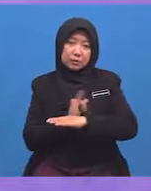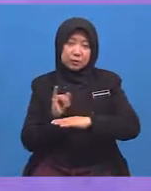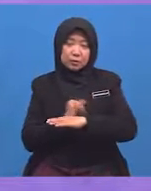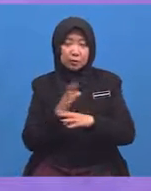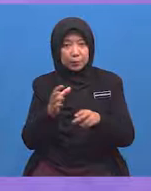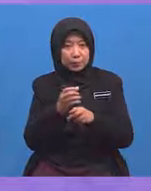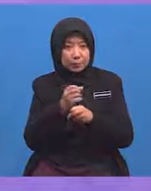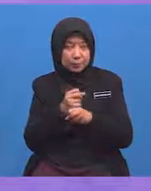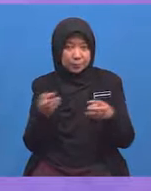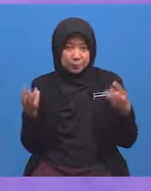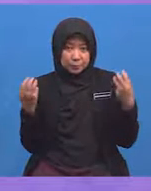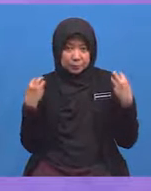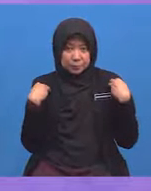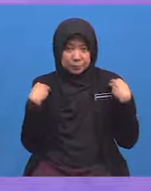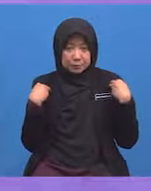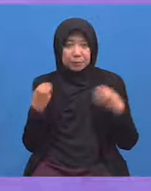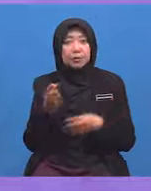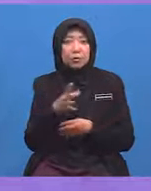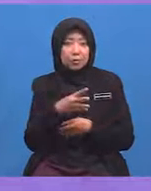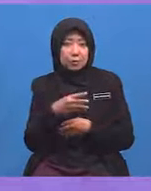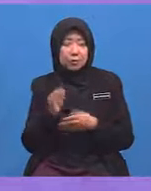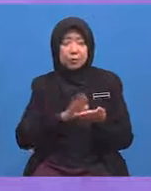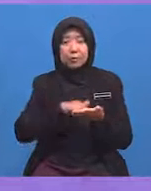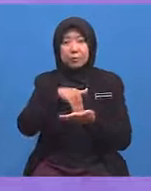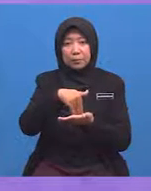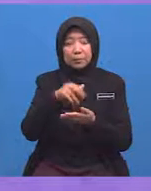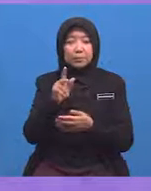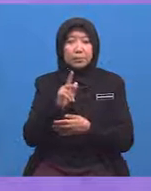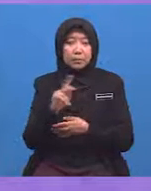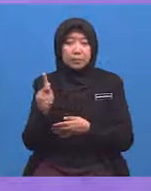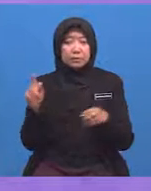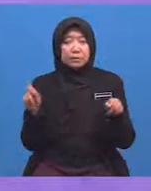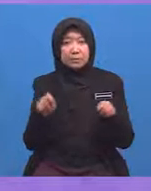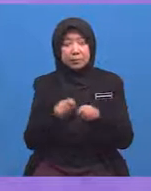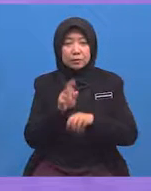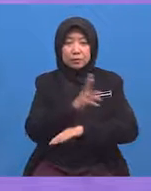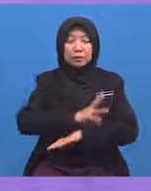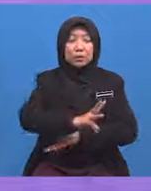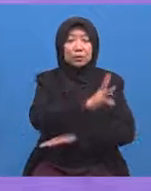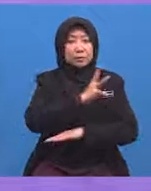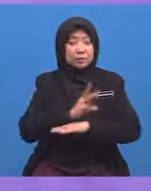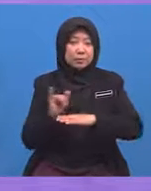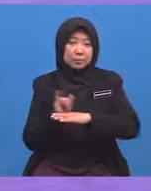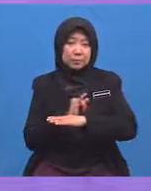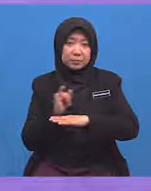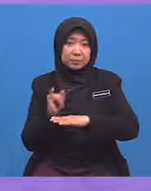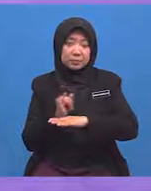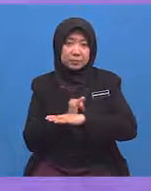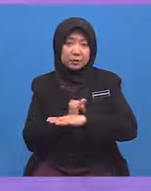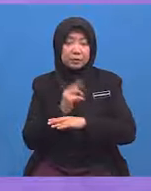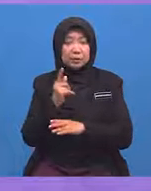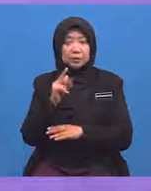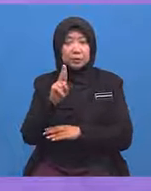dapat diwujudkan dan dibangunkan seperti di kawasan perindustrian Kulim